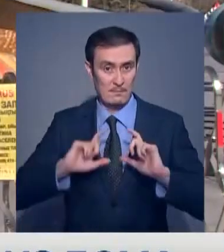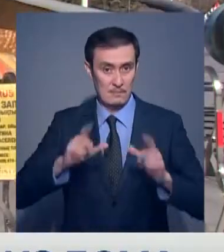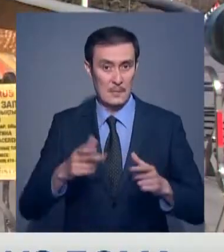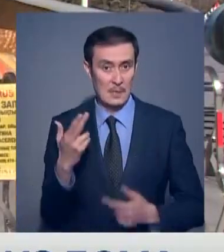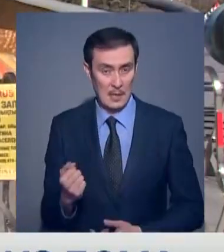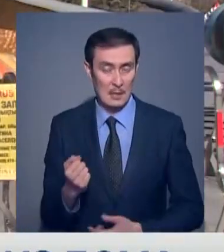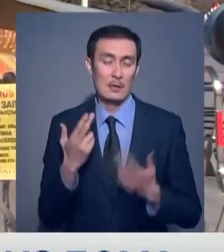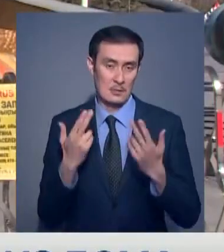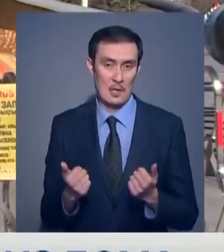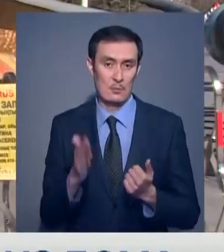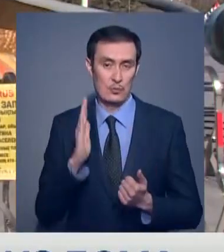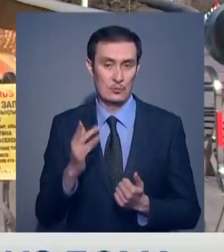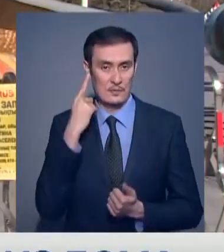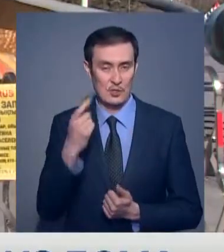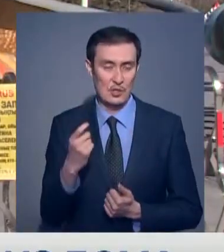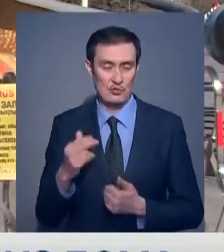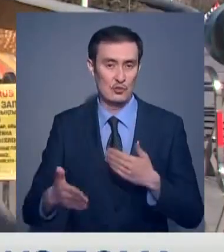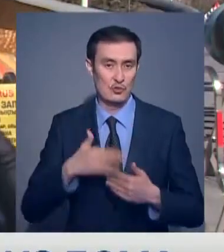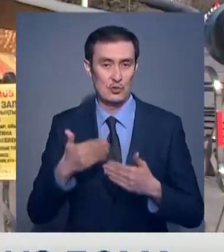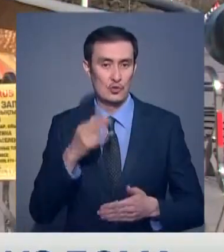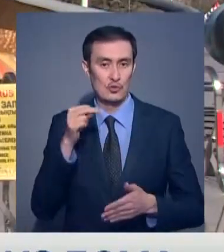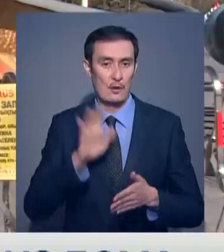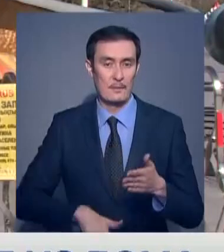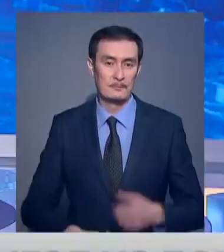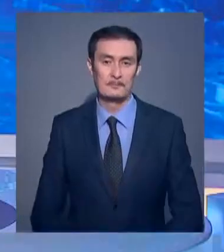это? Да. Да. Да.